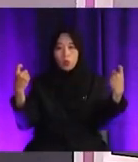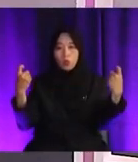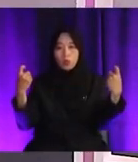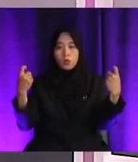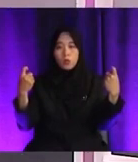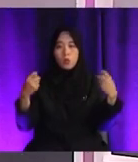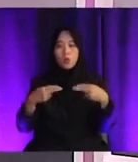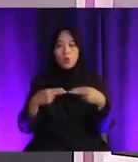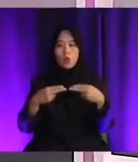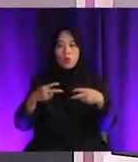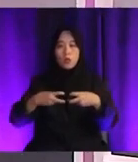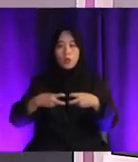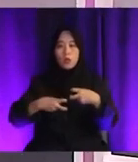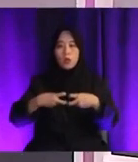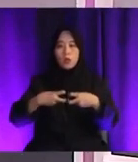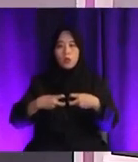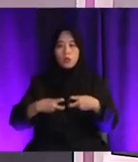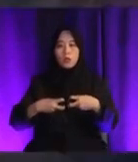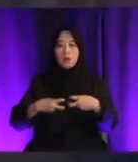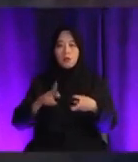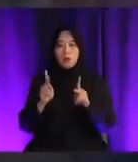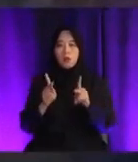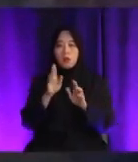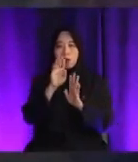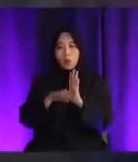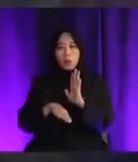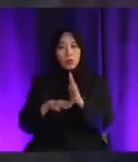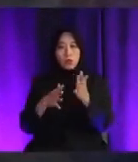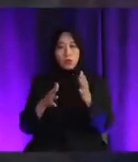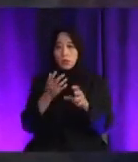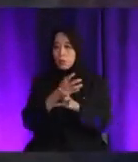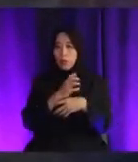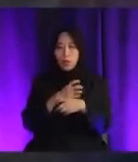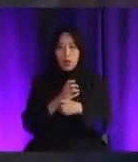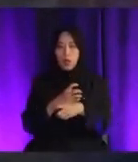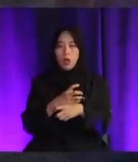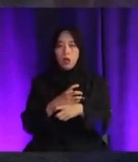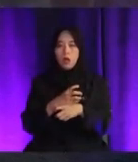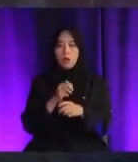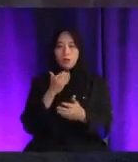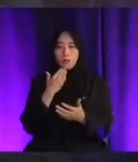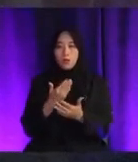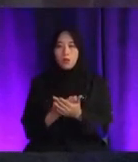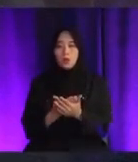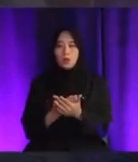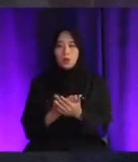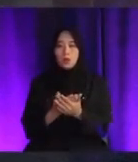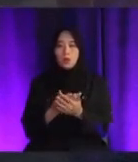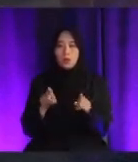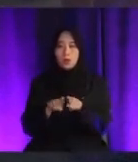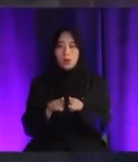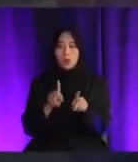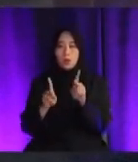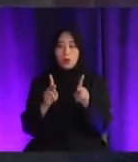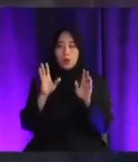memutuskan hubungan itulah, memutuskan ita tu. Kalau kurang tidak ada masalah lah kan? Tak ada masalah. Okey. Juga kalau nampak